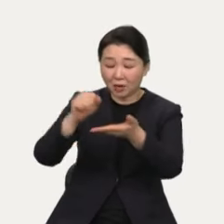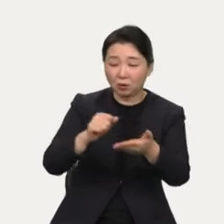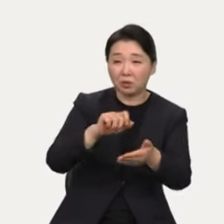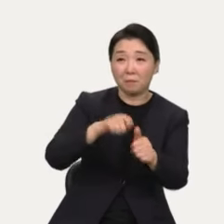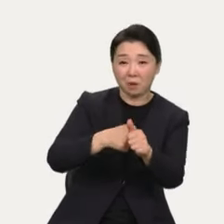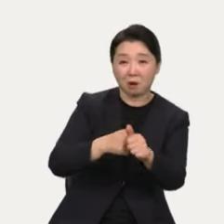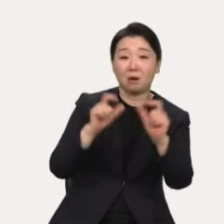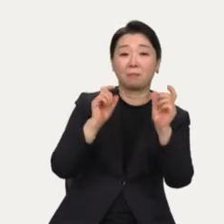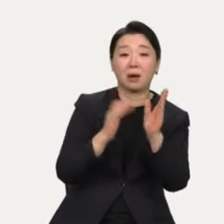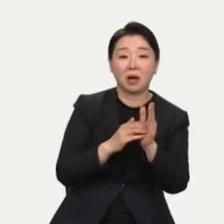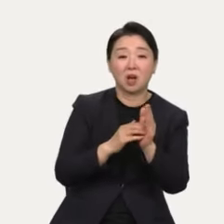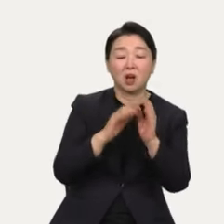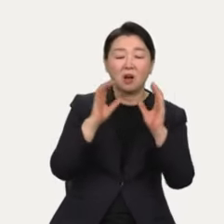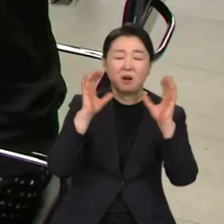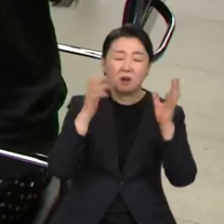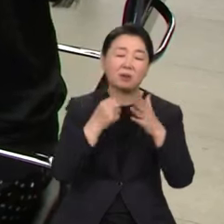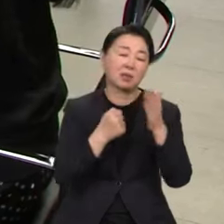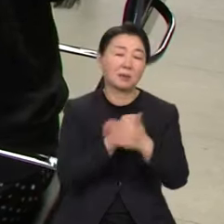억울한 마음이 있다고 말했습니다.